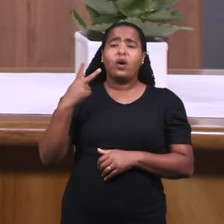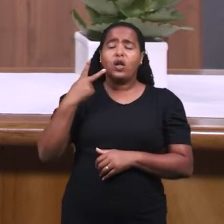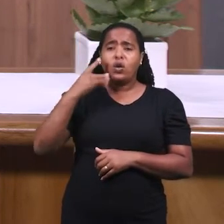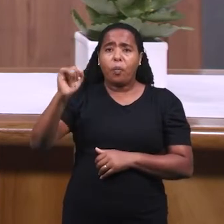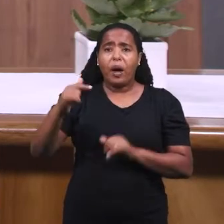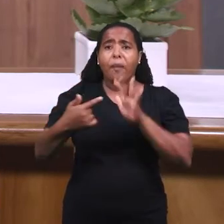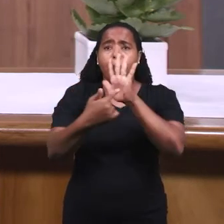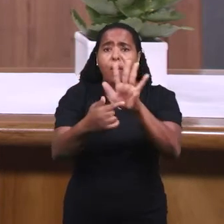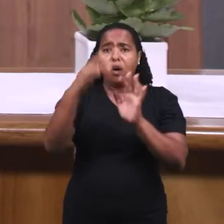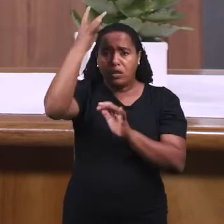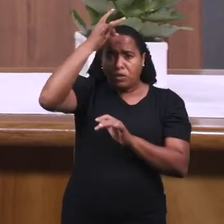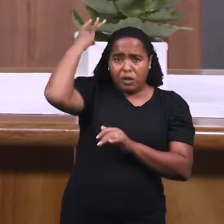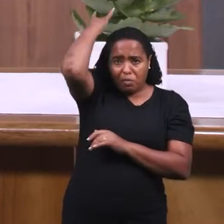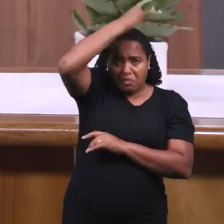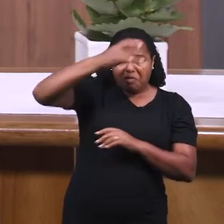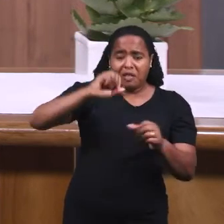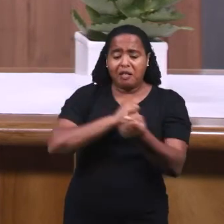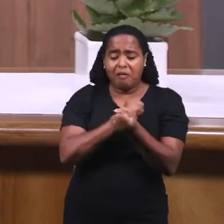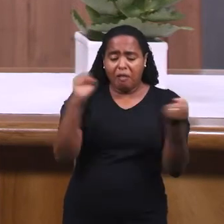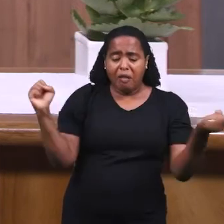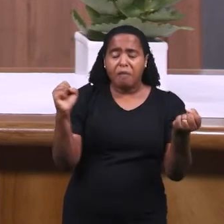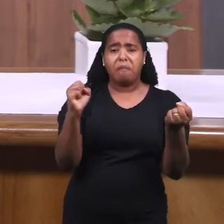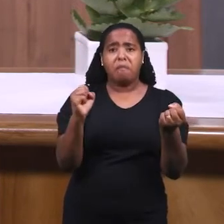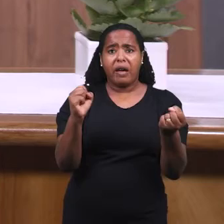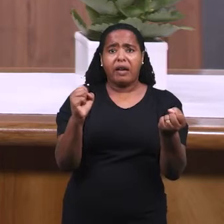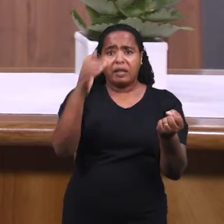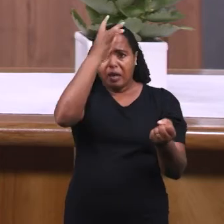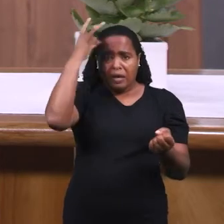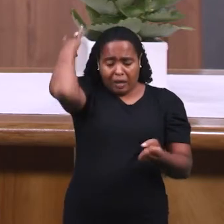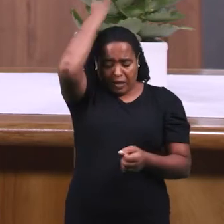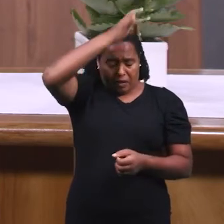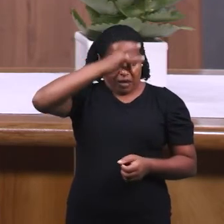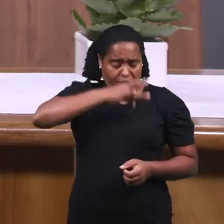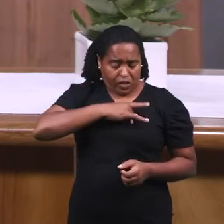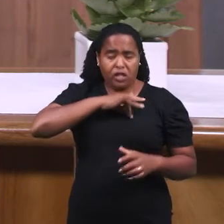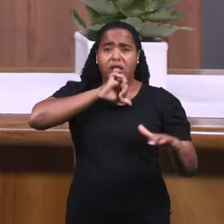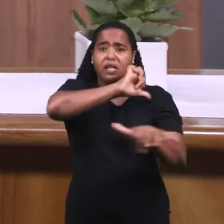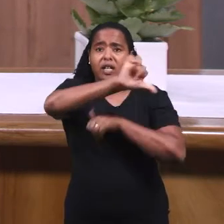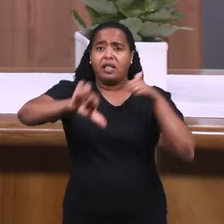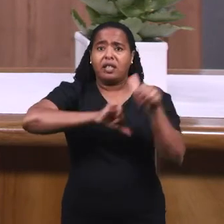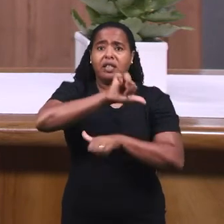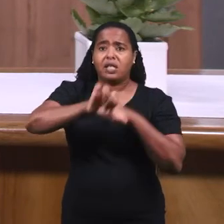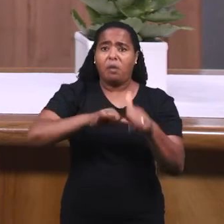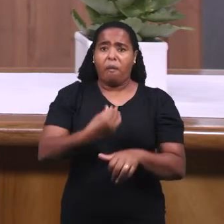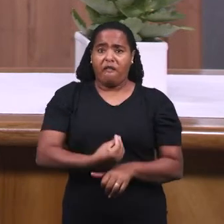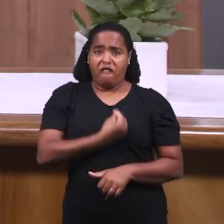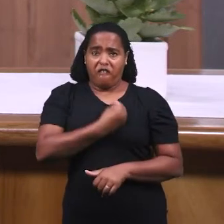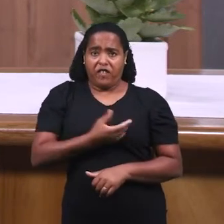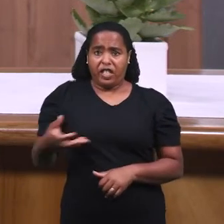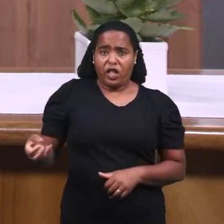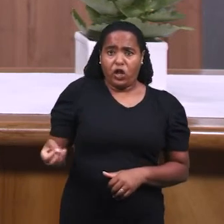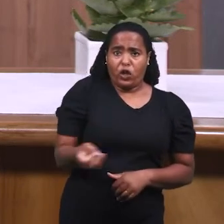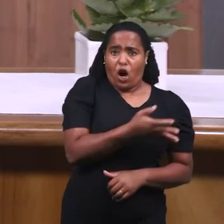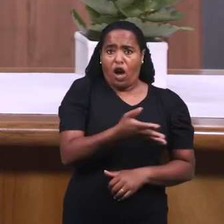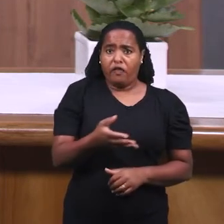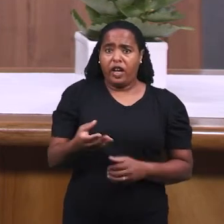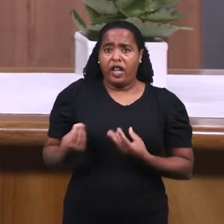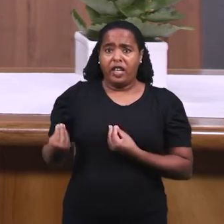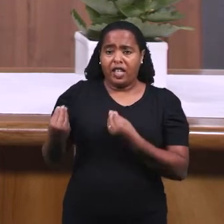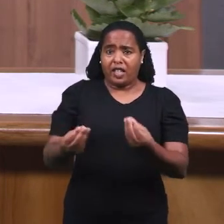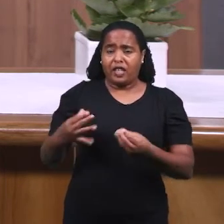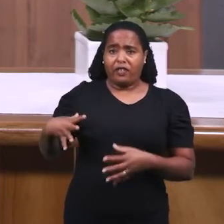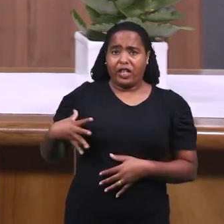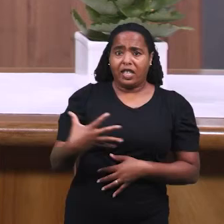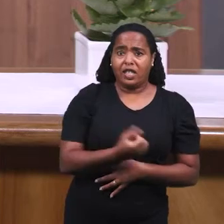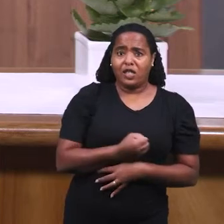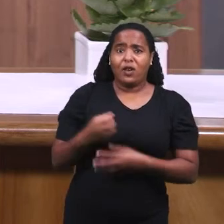дня Пятидесятницы. Бог говорит о Духе Святом, который крестит, освобождает, преображает, дает